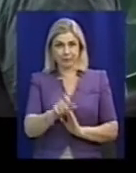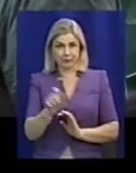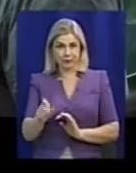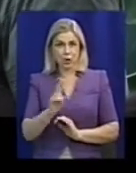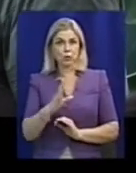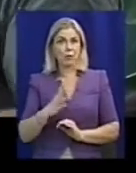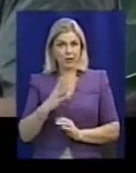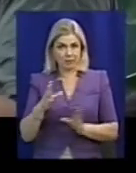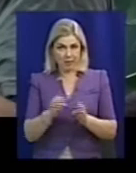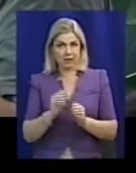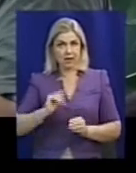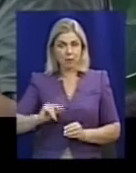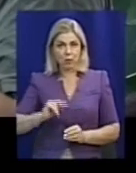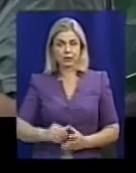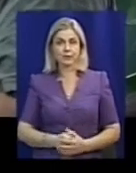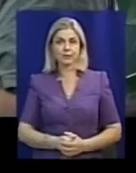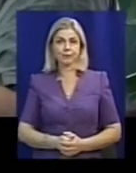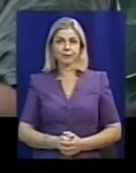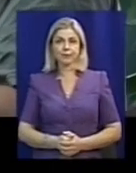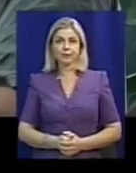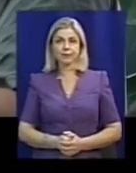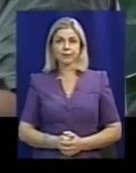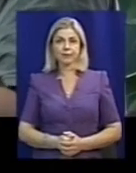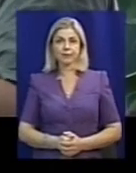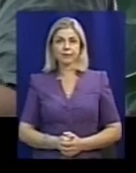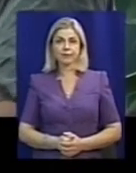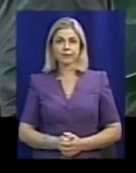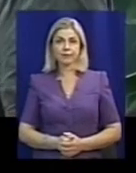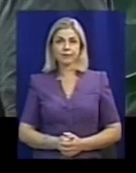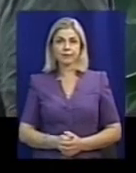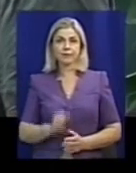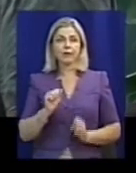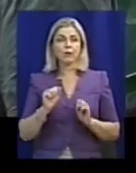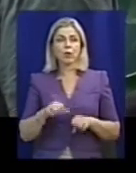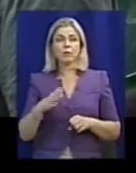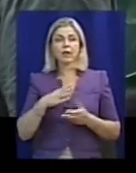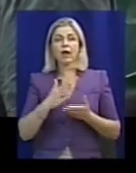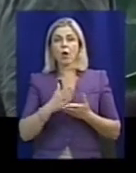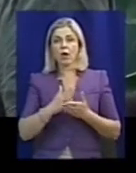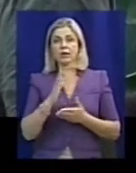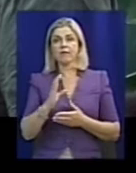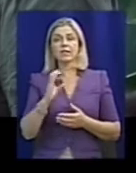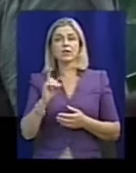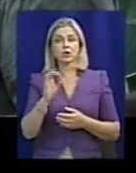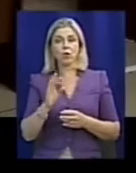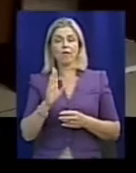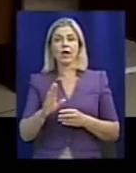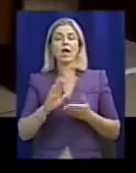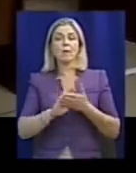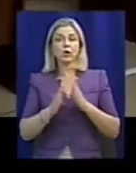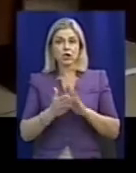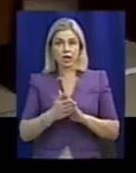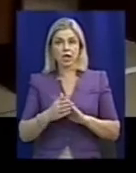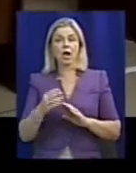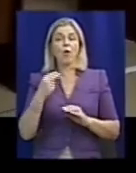них впливати на осіб, які перебувають і надалі в слідчому ізоляторі у статусі ув'язнених. Під